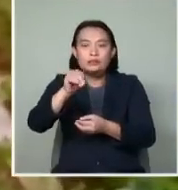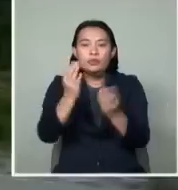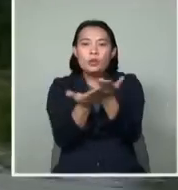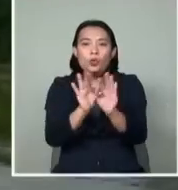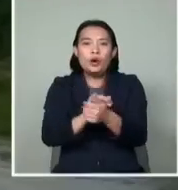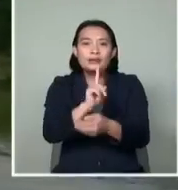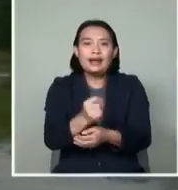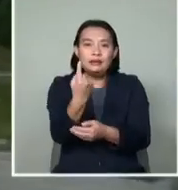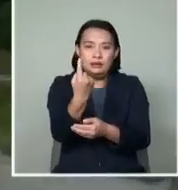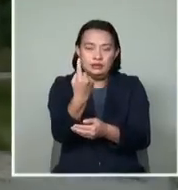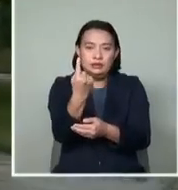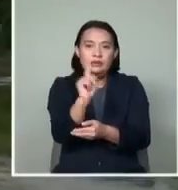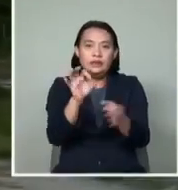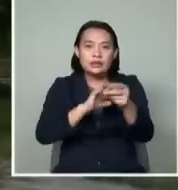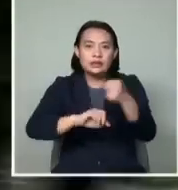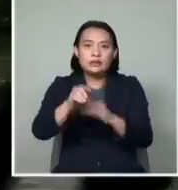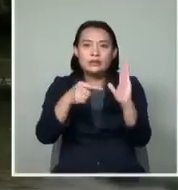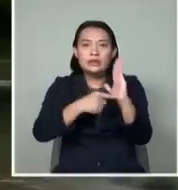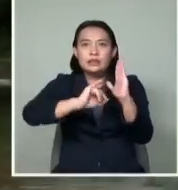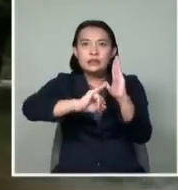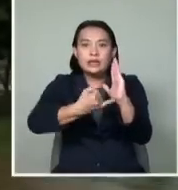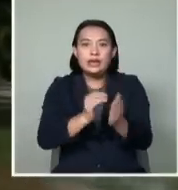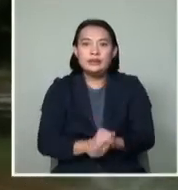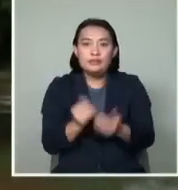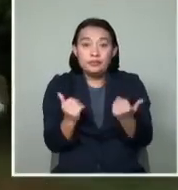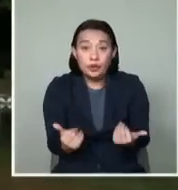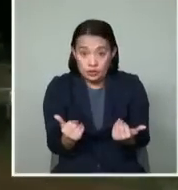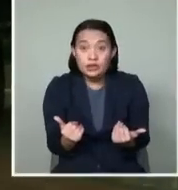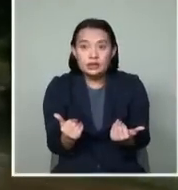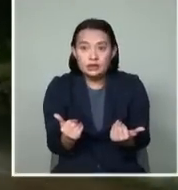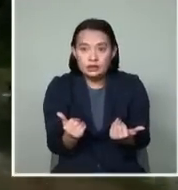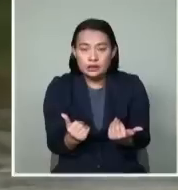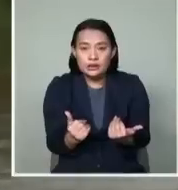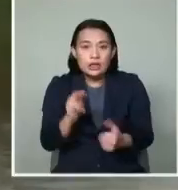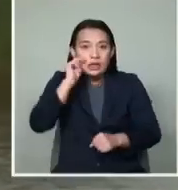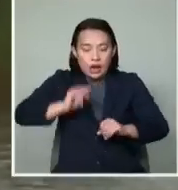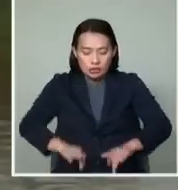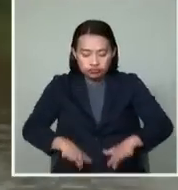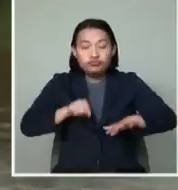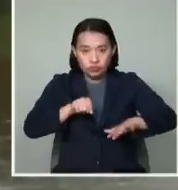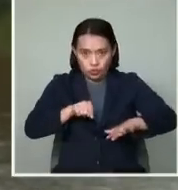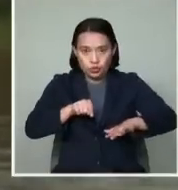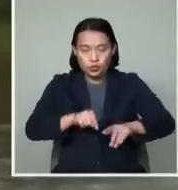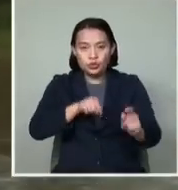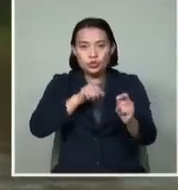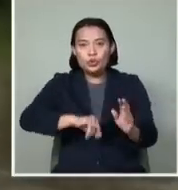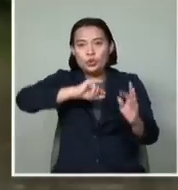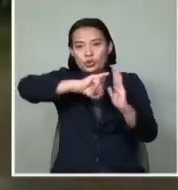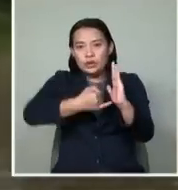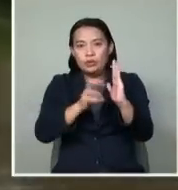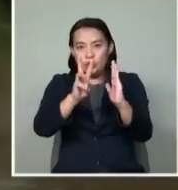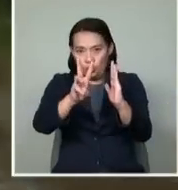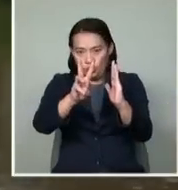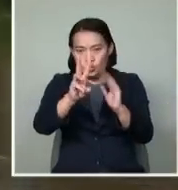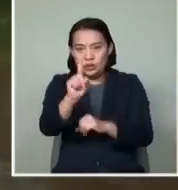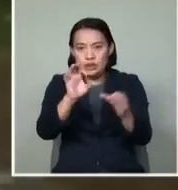เสียชีวิต1รายค่ะในพื้นที่จังหวัดจันทบุรีและปัจจุบันนี้ยังมีสถานการณ์น้ำท่วมขังใน6จังหวัดด้วยกันนะคะคุณผู้ช